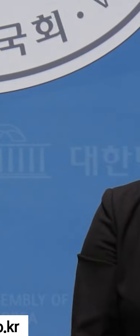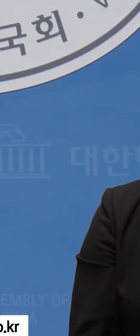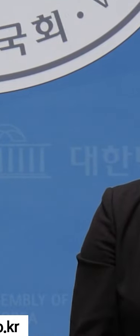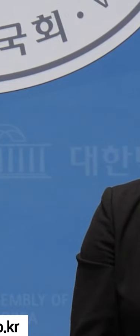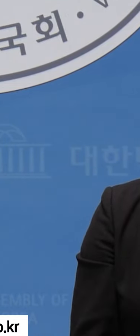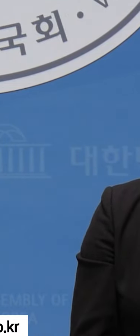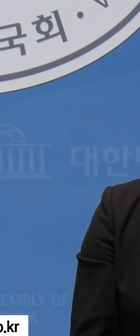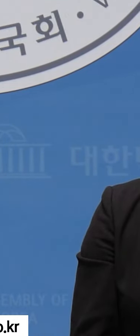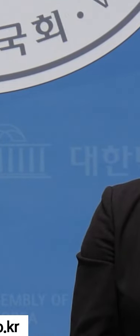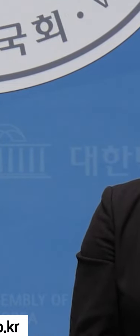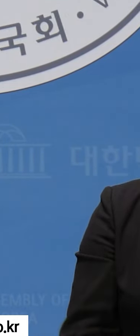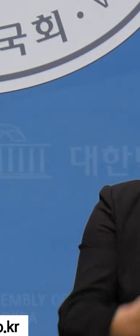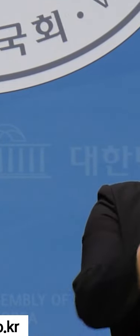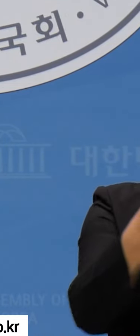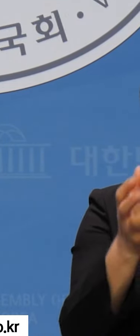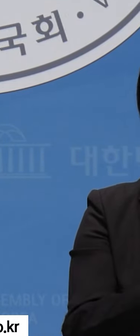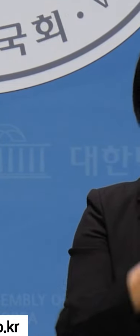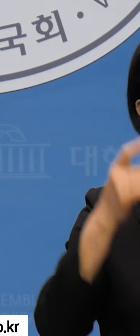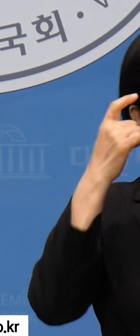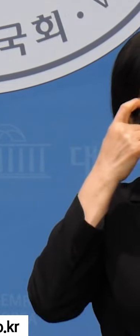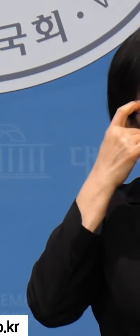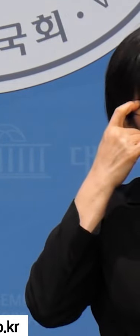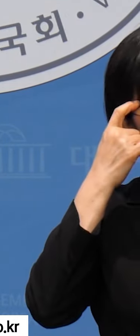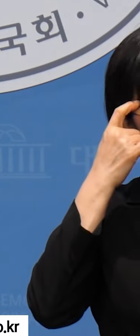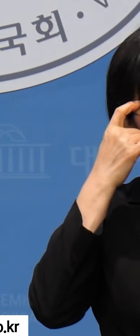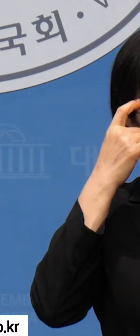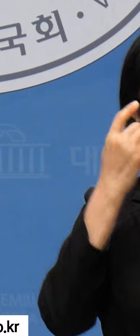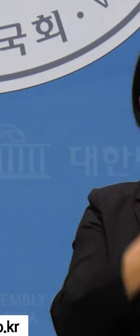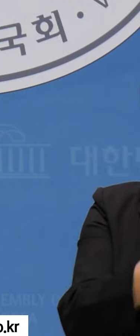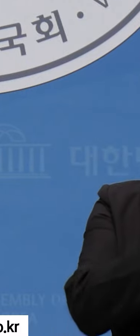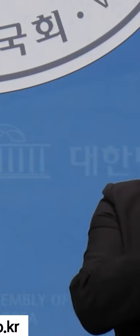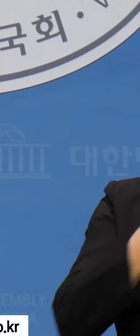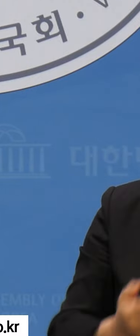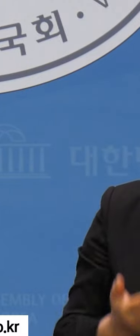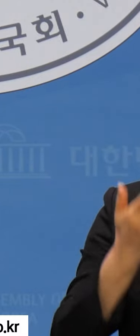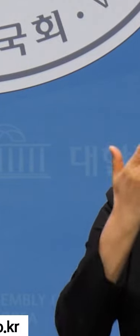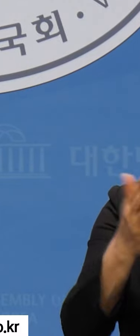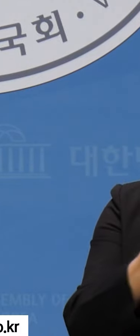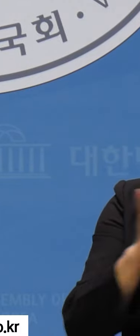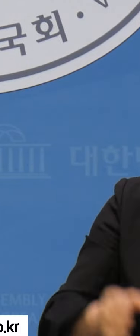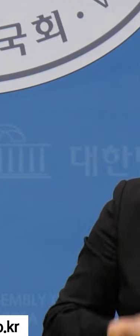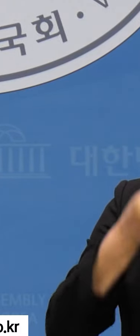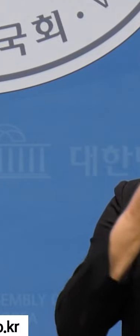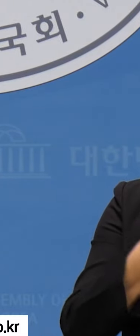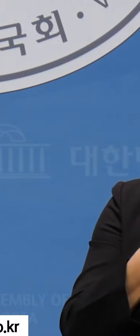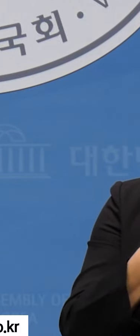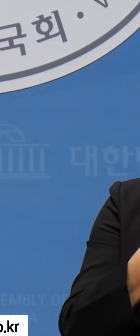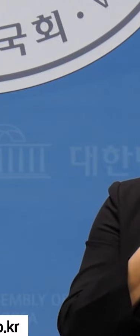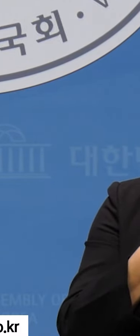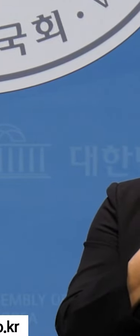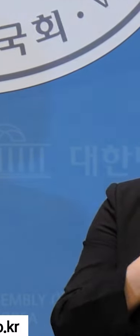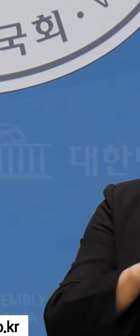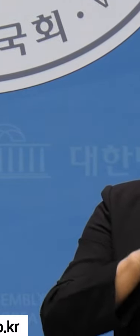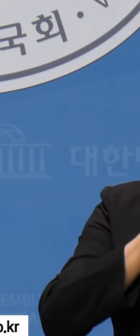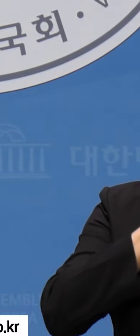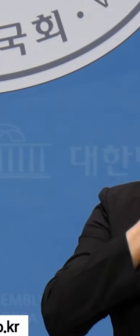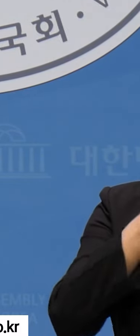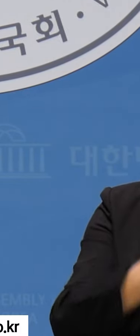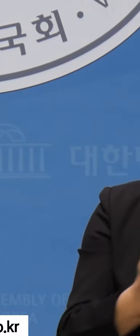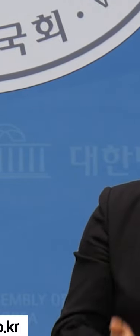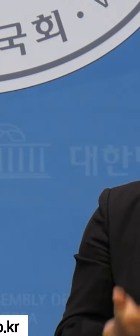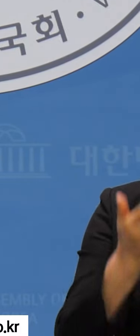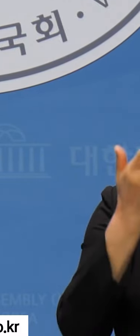주셨습니다 당을 생각하고 과감하게 희생해 주신 두 분의 용기와 결단에 진심으로